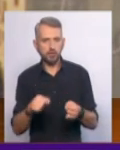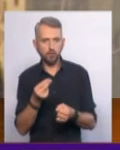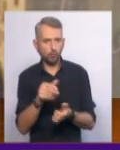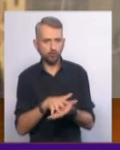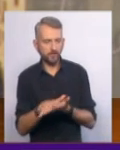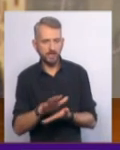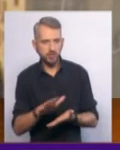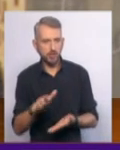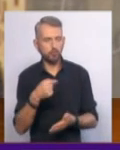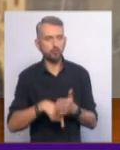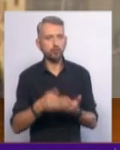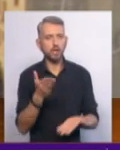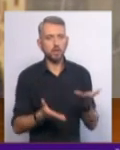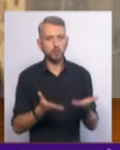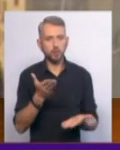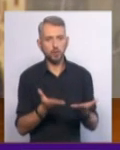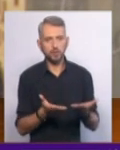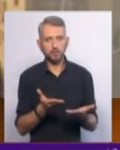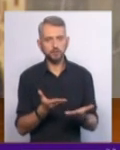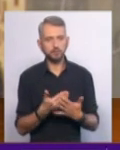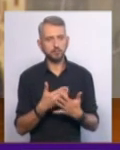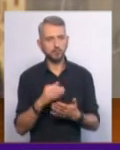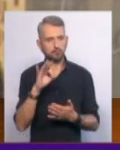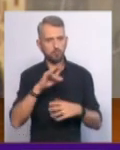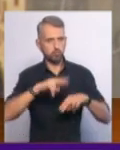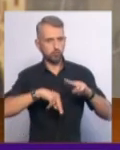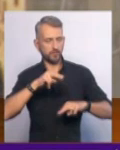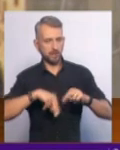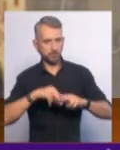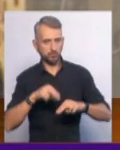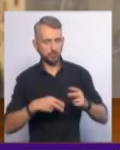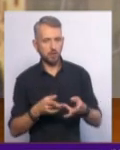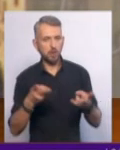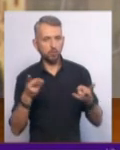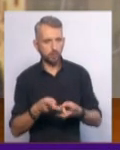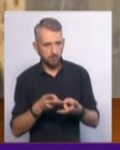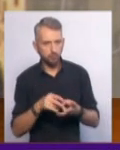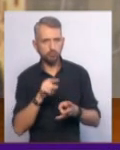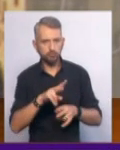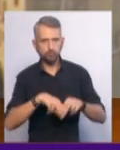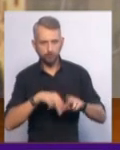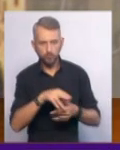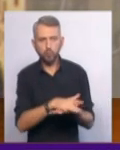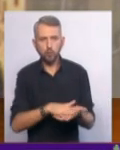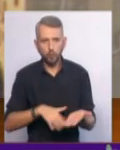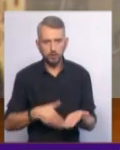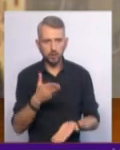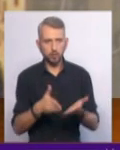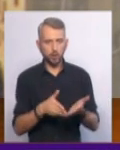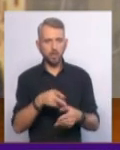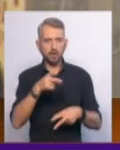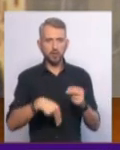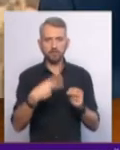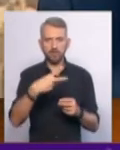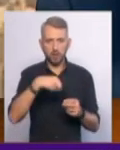що якщо з приводу будівництва, то потрібно підтримувати це будівництво, і якщо завершити в 2020 році,